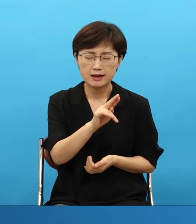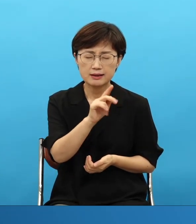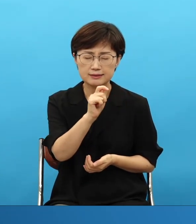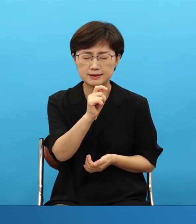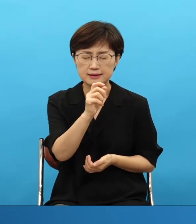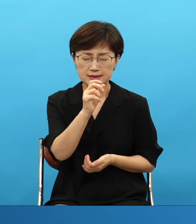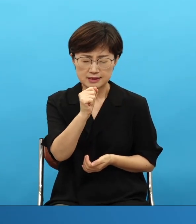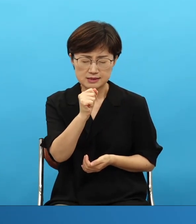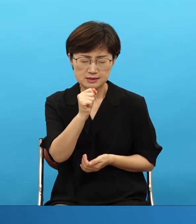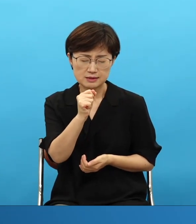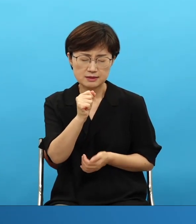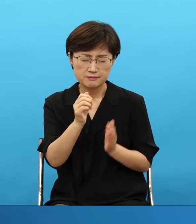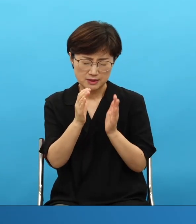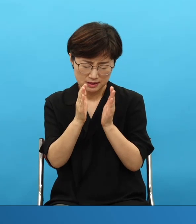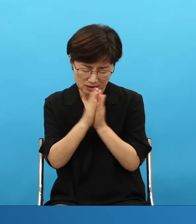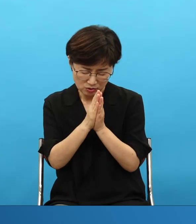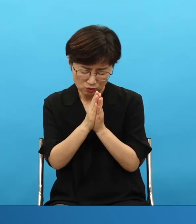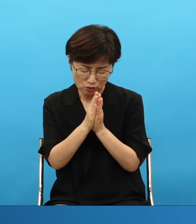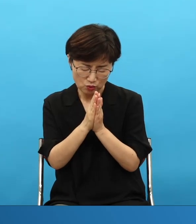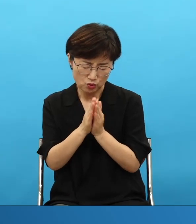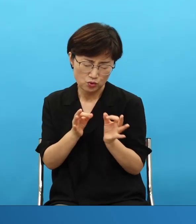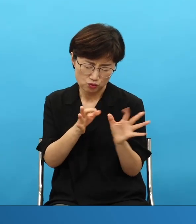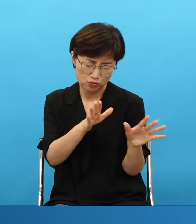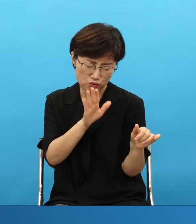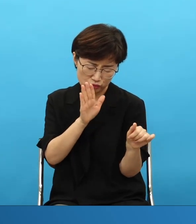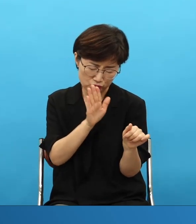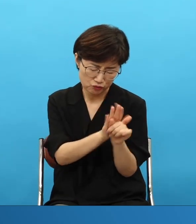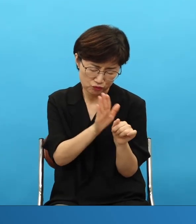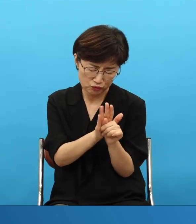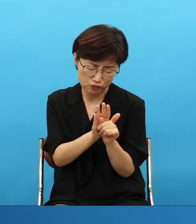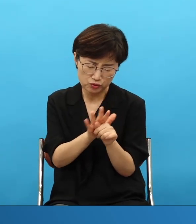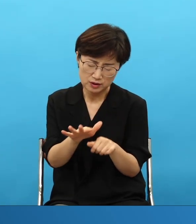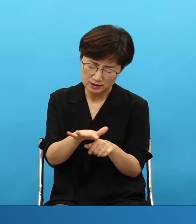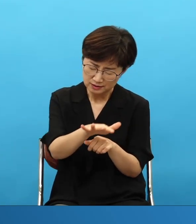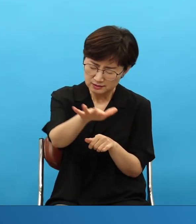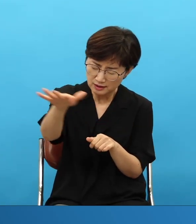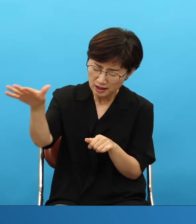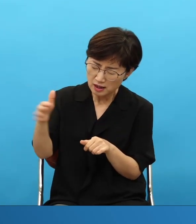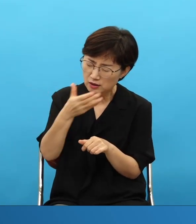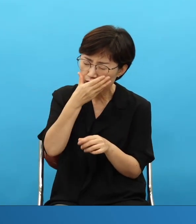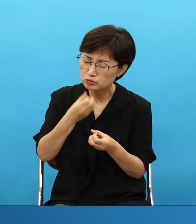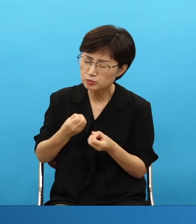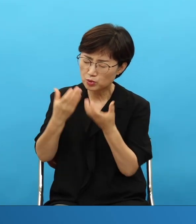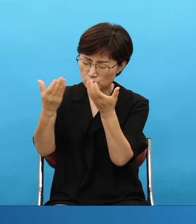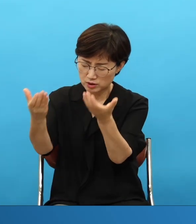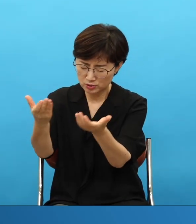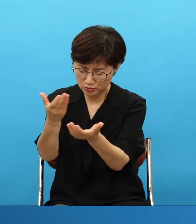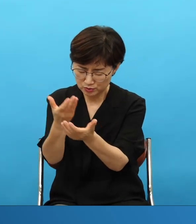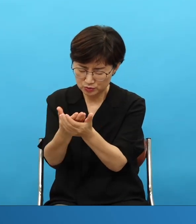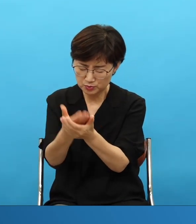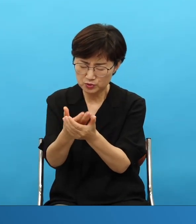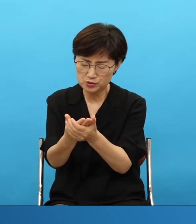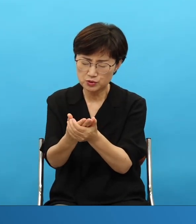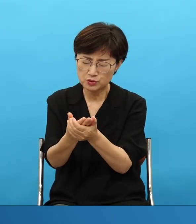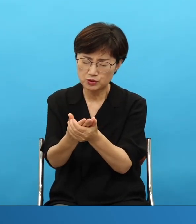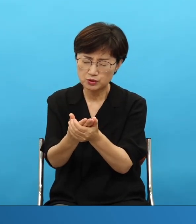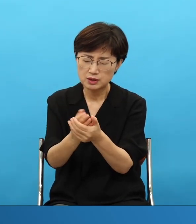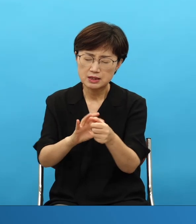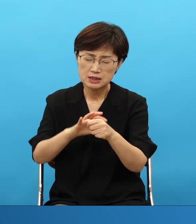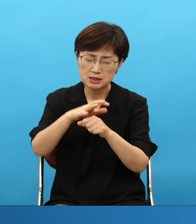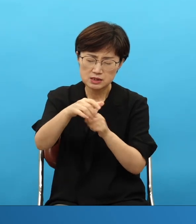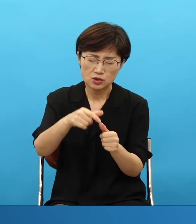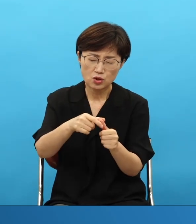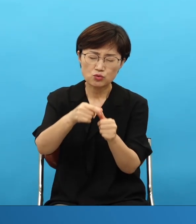두고 후원하며 기도하는 모든 교회들을 축복하시고 전 세계 살릴 빛의